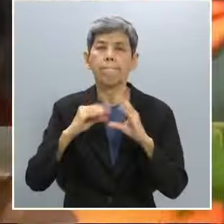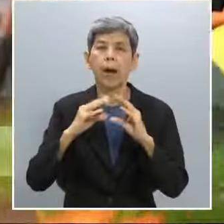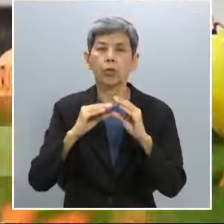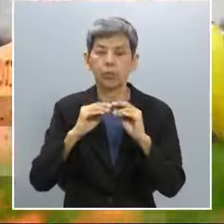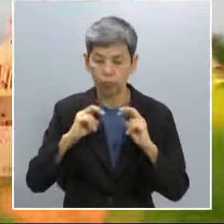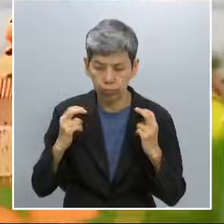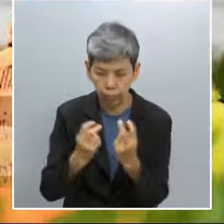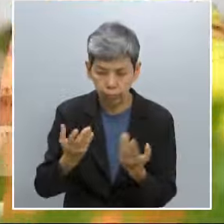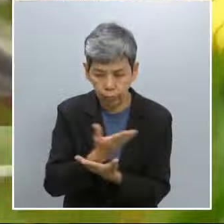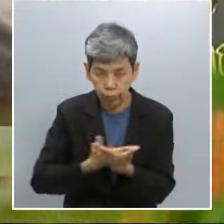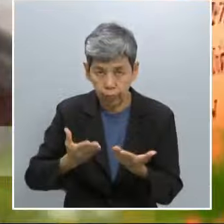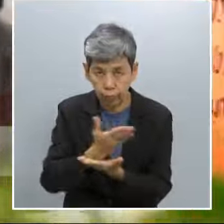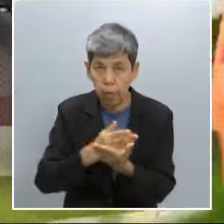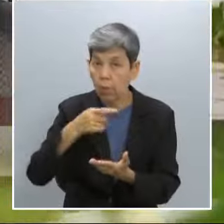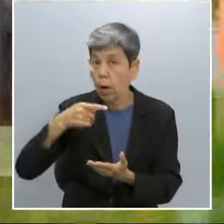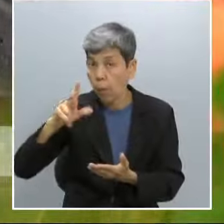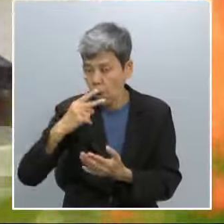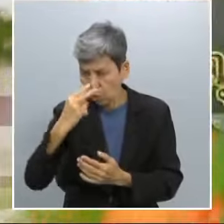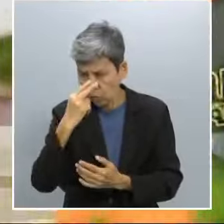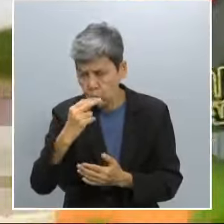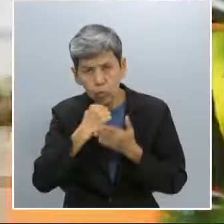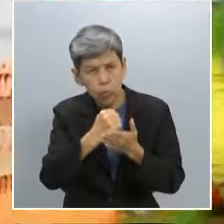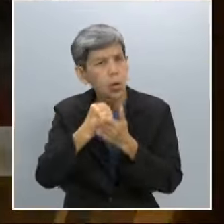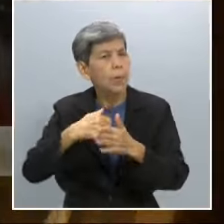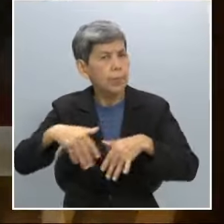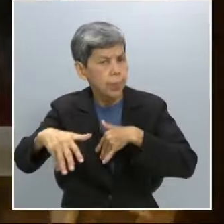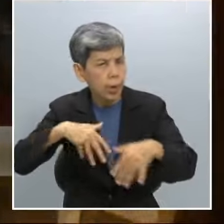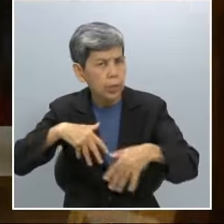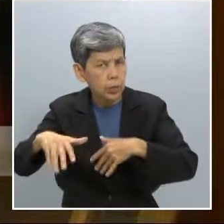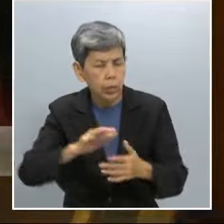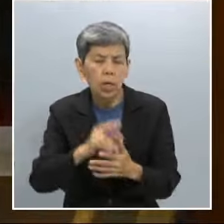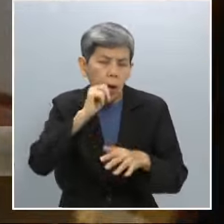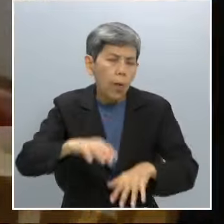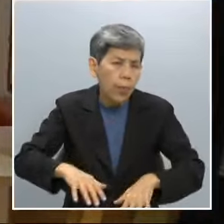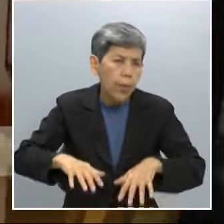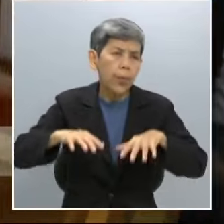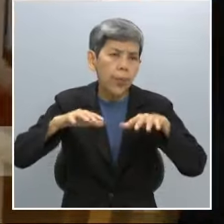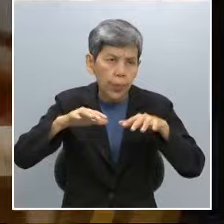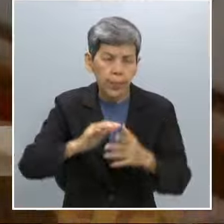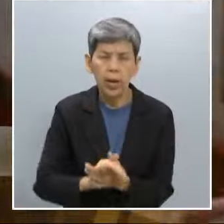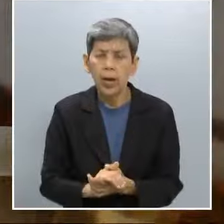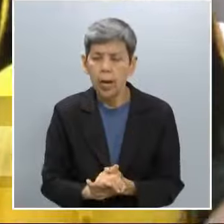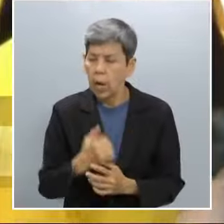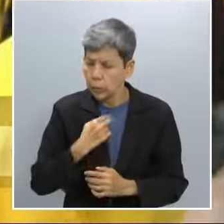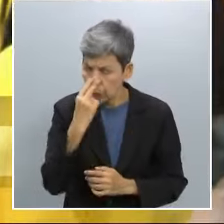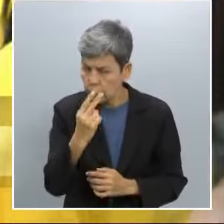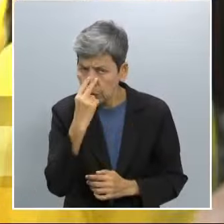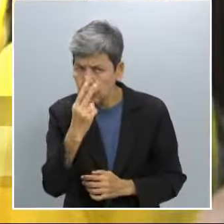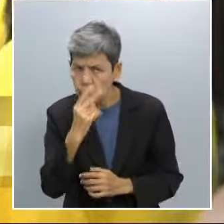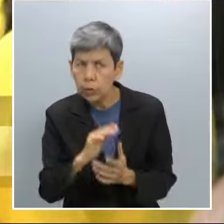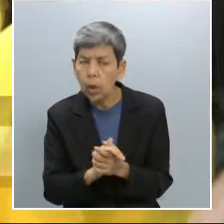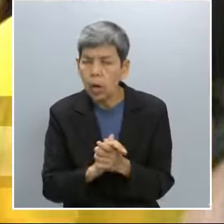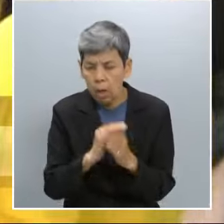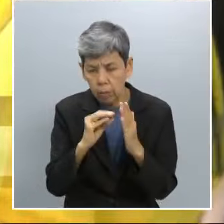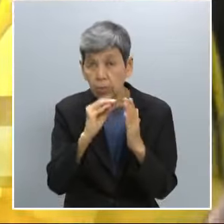และบรรเทาสาภัยแห่งชาติติดตามการช่วยเหลือประชาชนในพื้นที่อุทกภัยมีการติดตามสถานการณ์จากจังหวัดต่